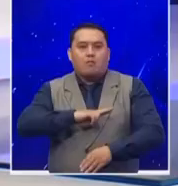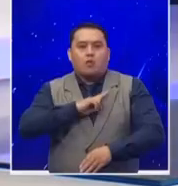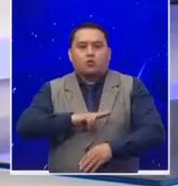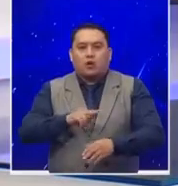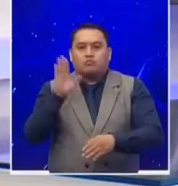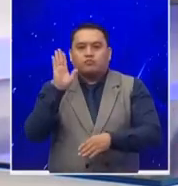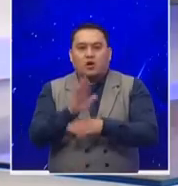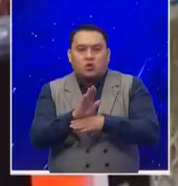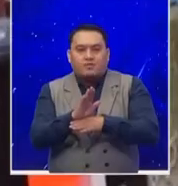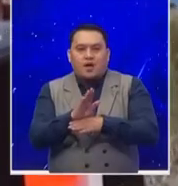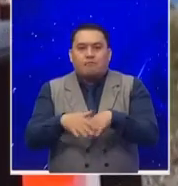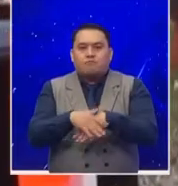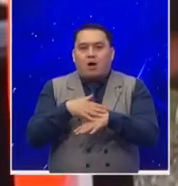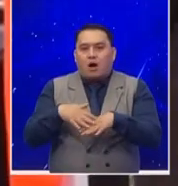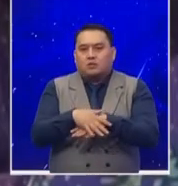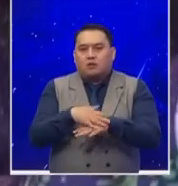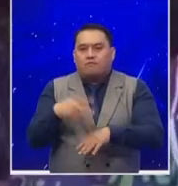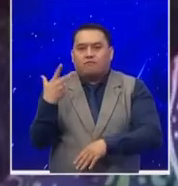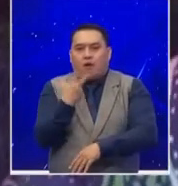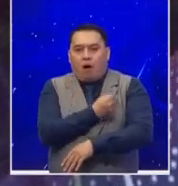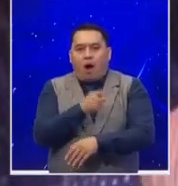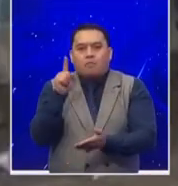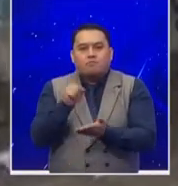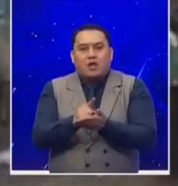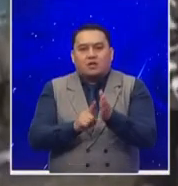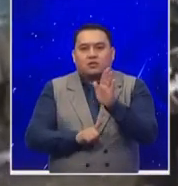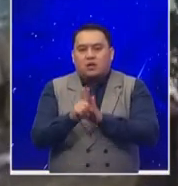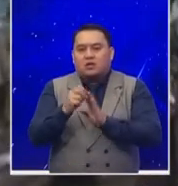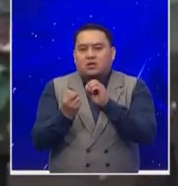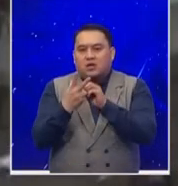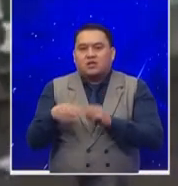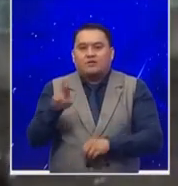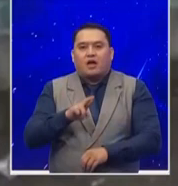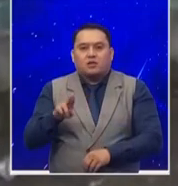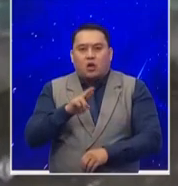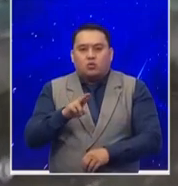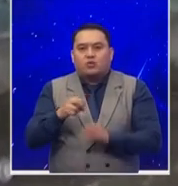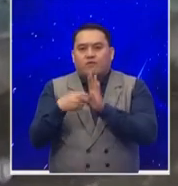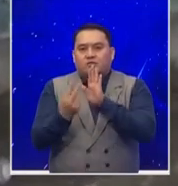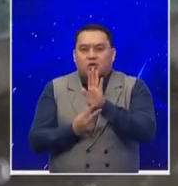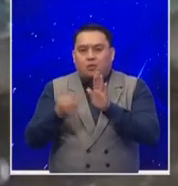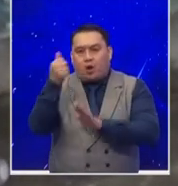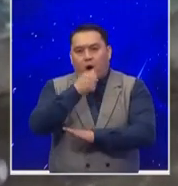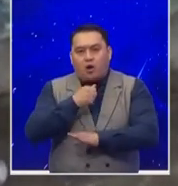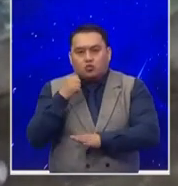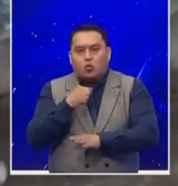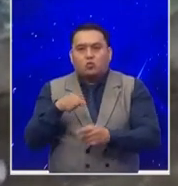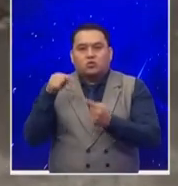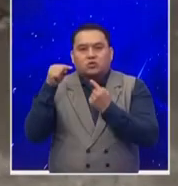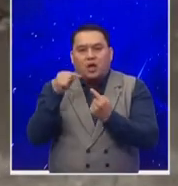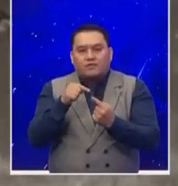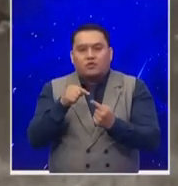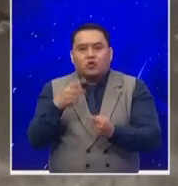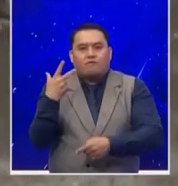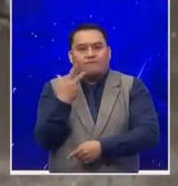таким постановлением. Массовая вакцинация в стране должна стартовать 13 января. Напомним, в 2018 году споры о